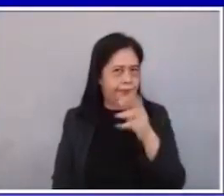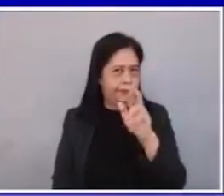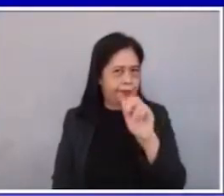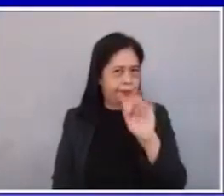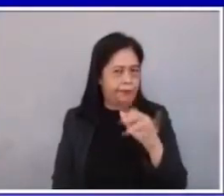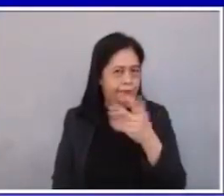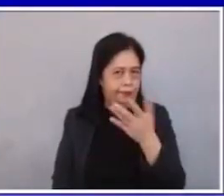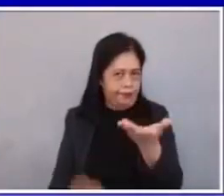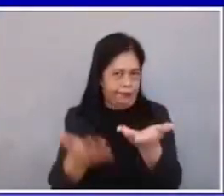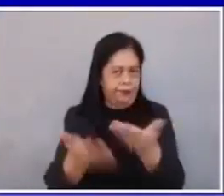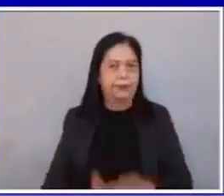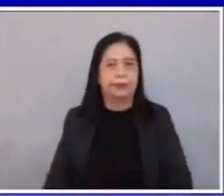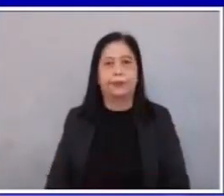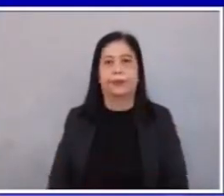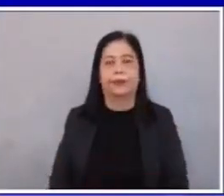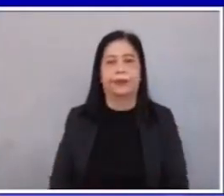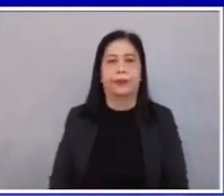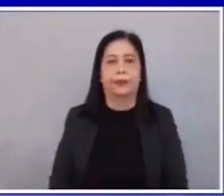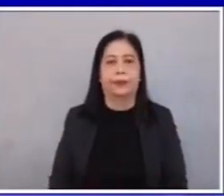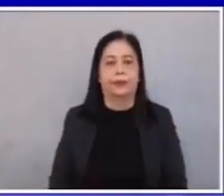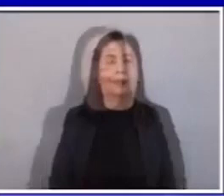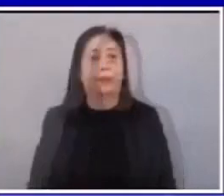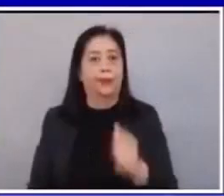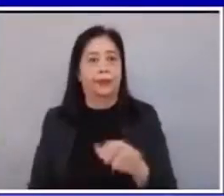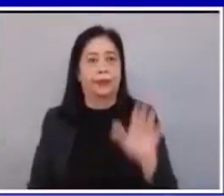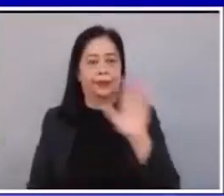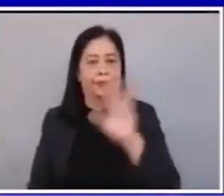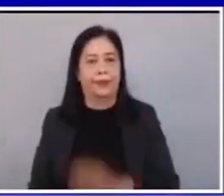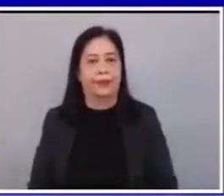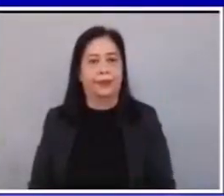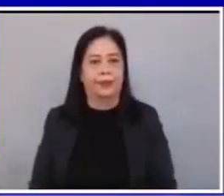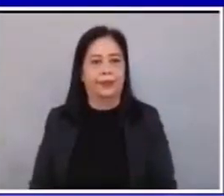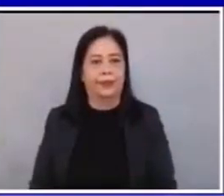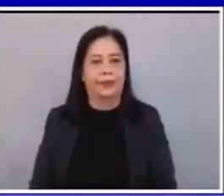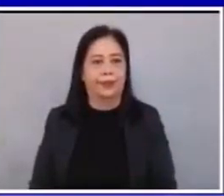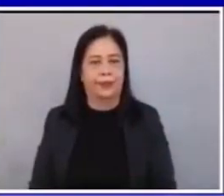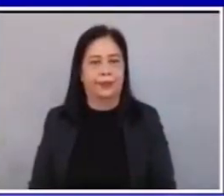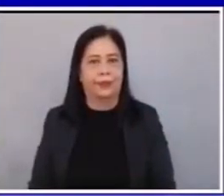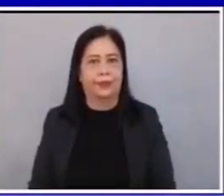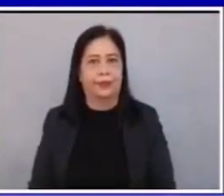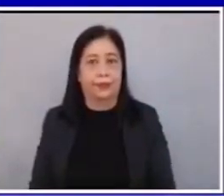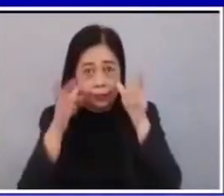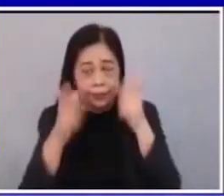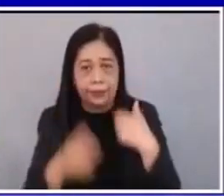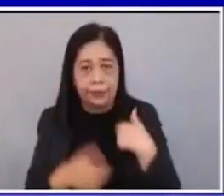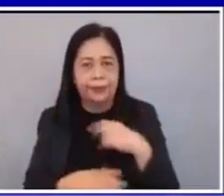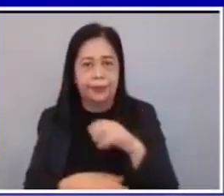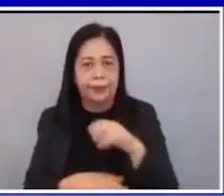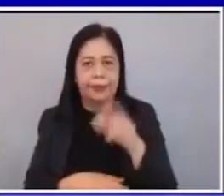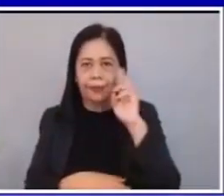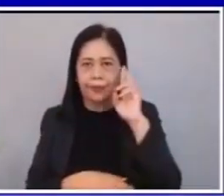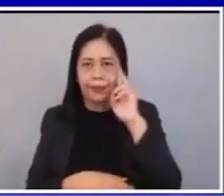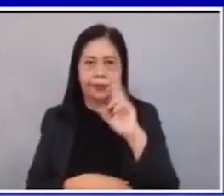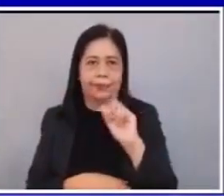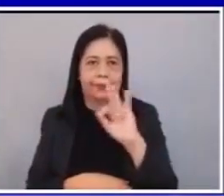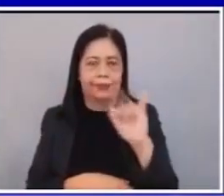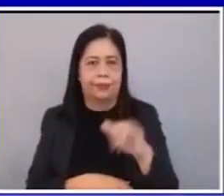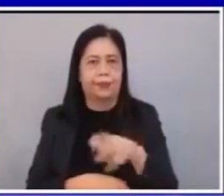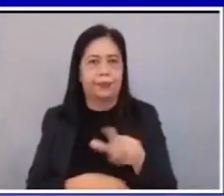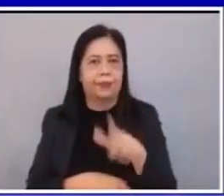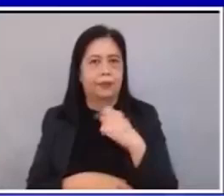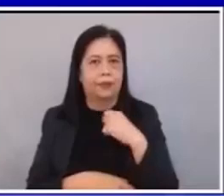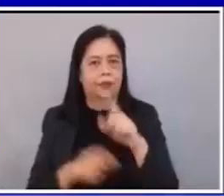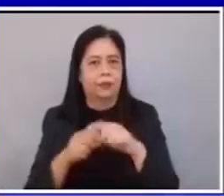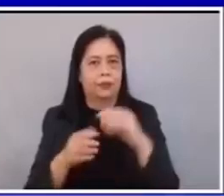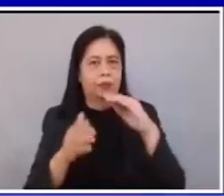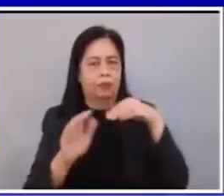po. Good morning po. Can you hear me? Yes, Rafi. Apo. Sir, yung drop sa unemployment